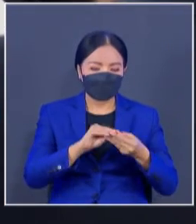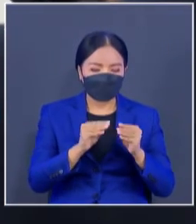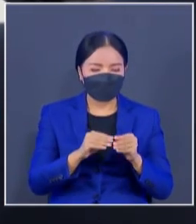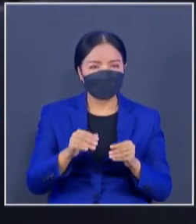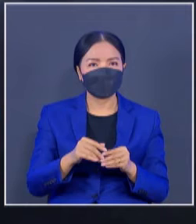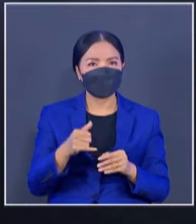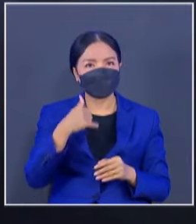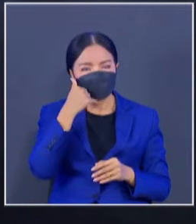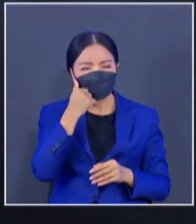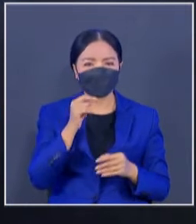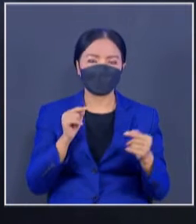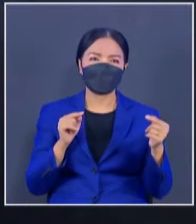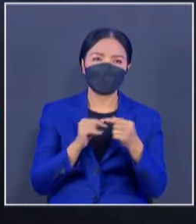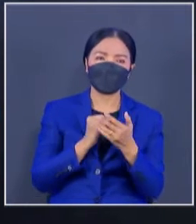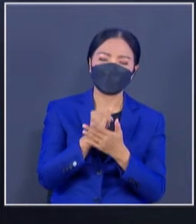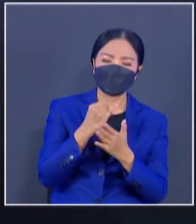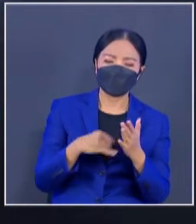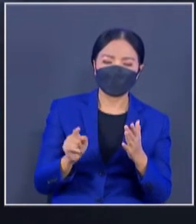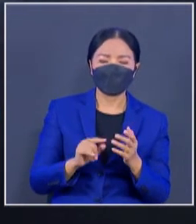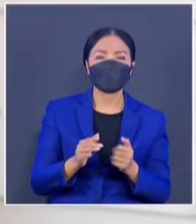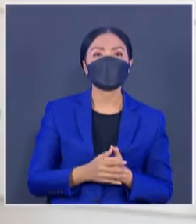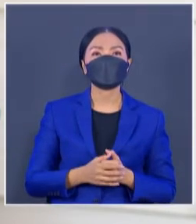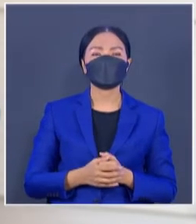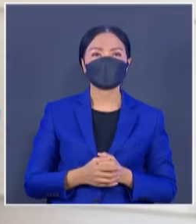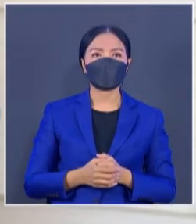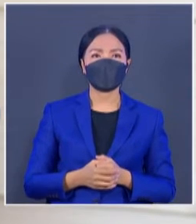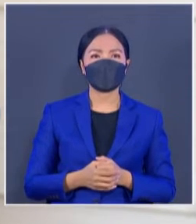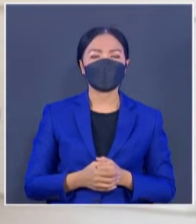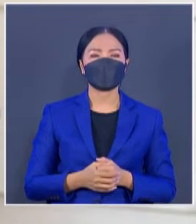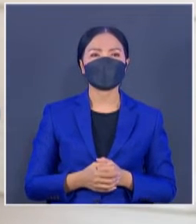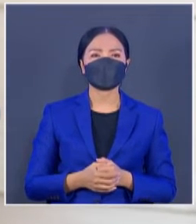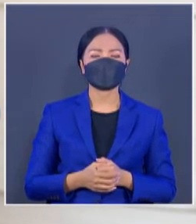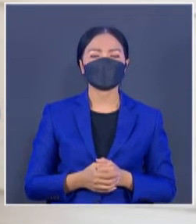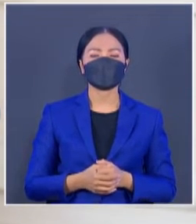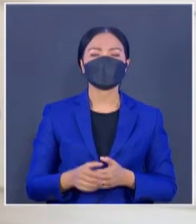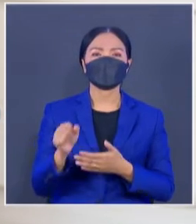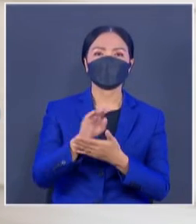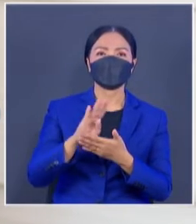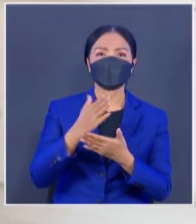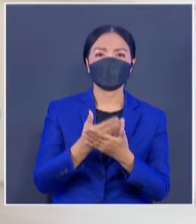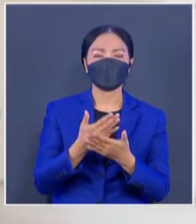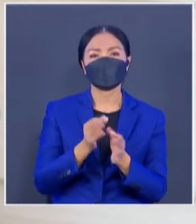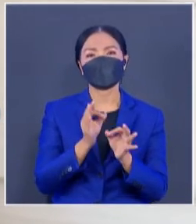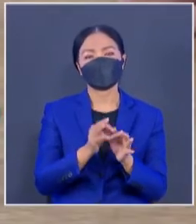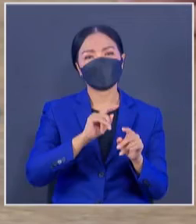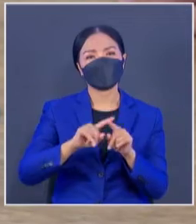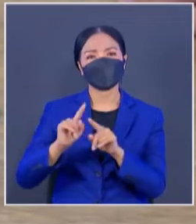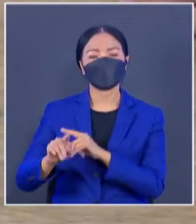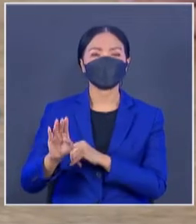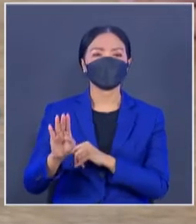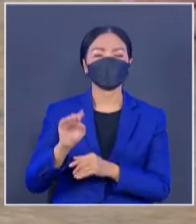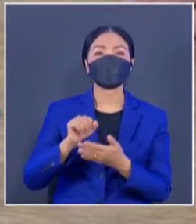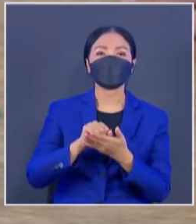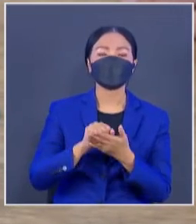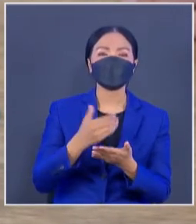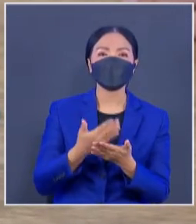องซึ่งก็ถ้าเกิดติดต่อนะคะก็สามารถที่จะติดต่อไปยังสถาบันการเงินแล้วก็บริษัทที่ให้บริการ